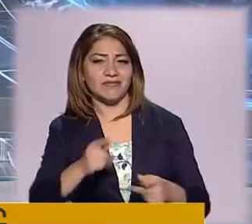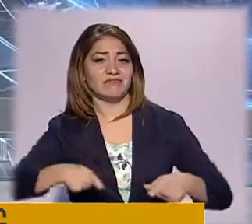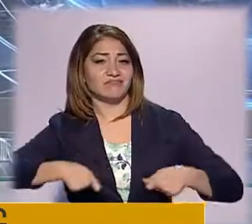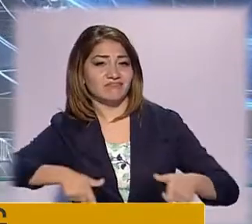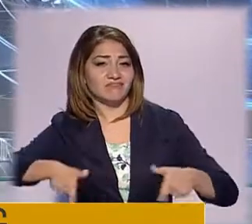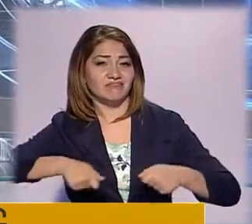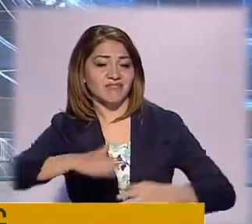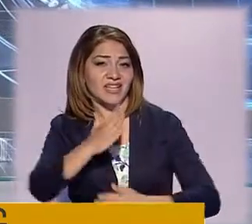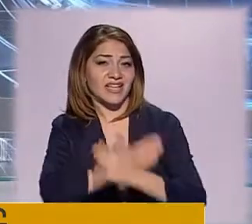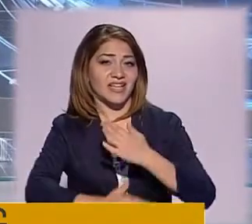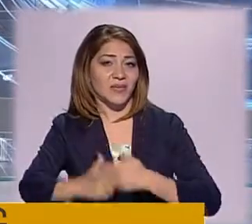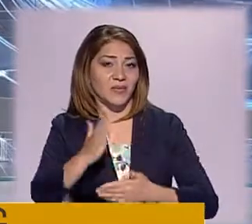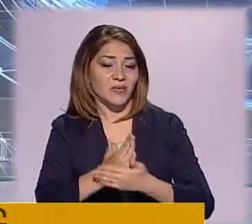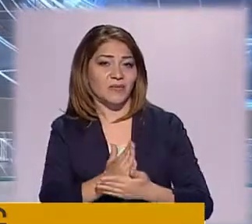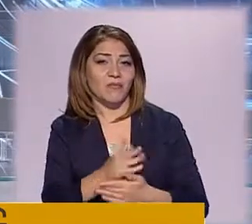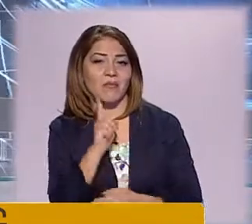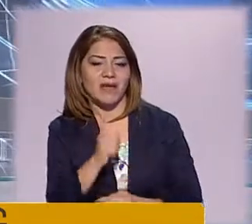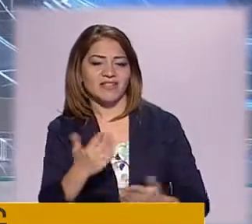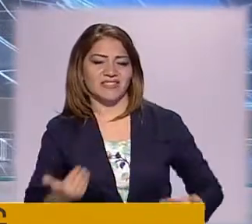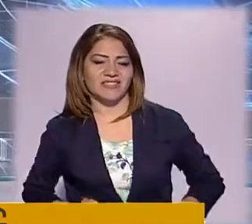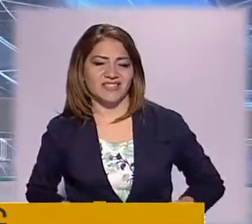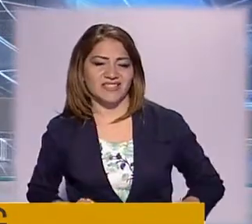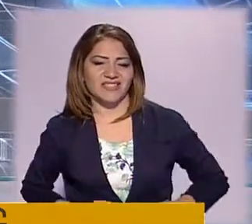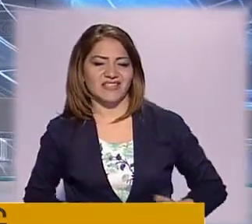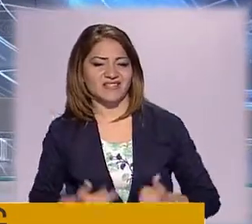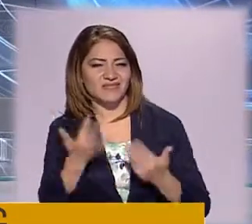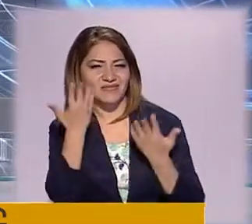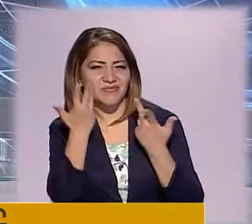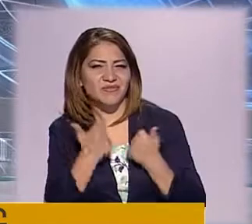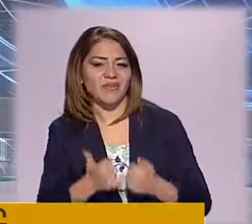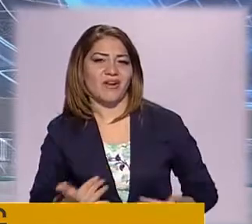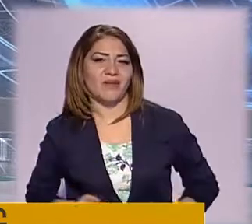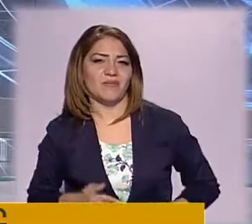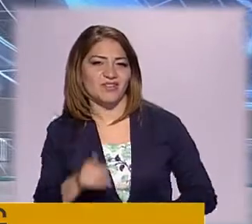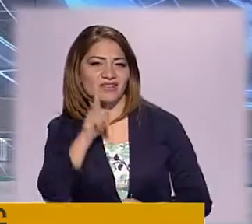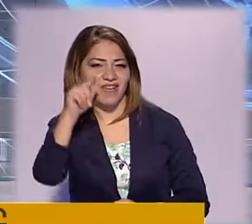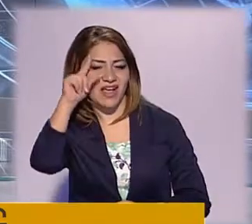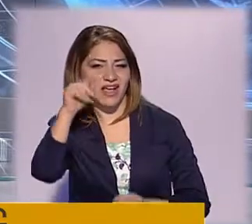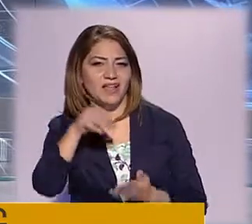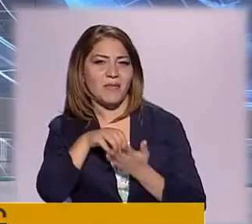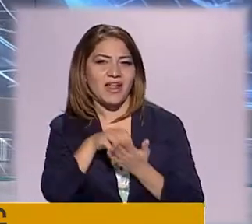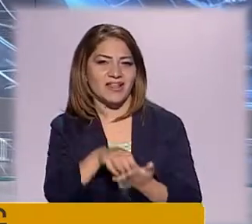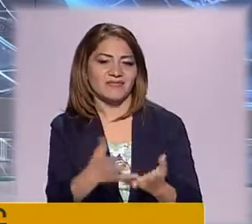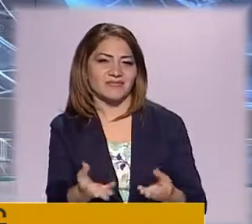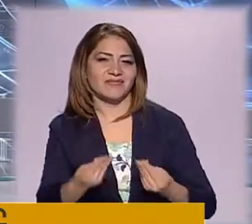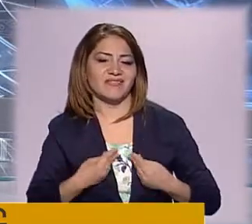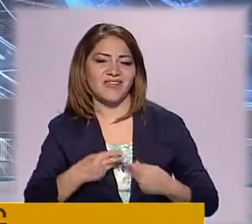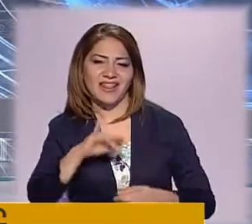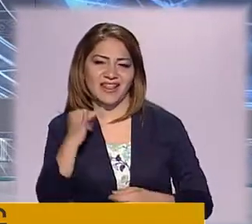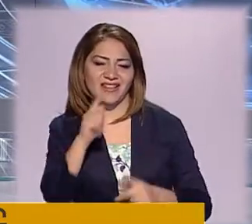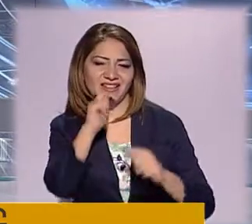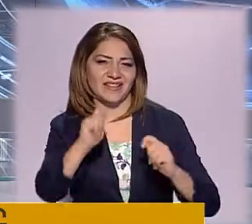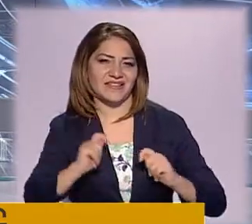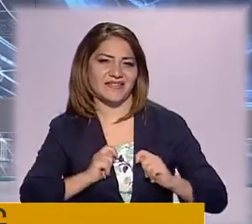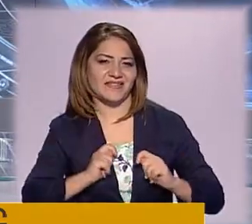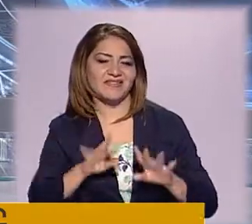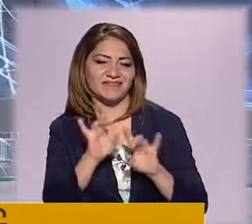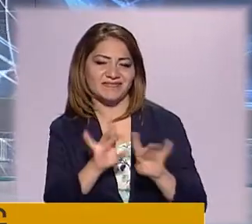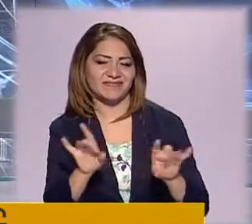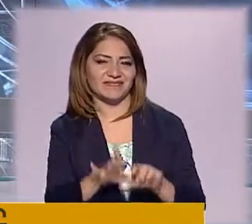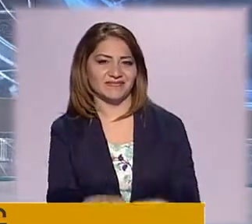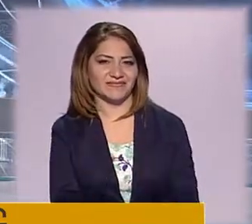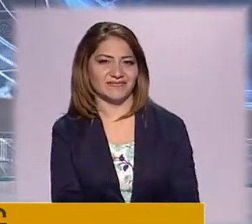Հենաշարժողական խնդիրներ ունեցող, բայց կյանքի վառ գույներով ապրող երիտասարդը ամենահայկական հիմնադրամից ստացել է հետաքրքիր նվեր, որի մասին կպատմի